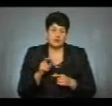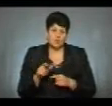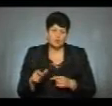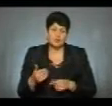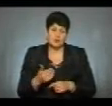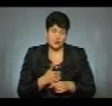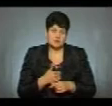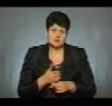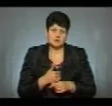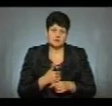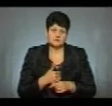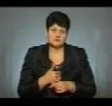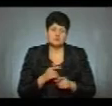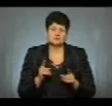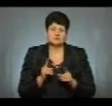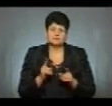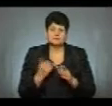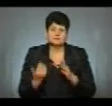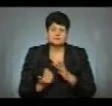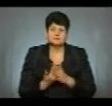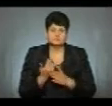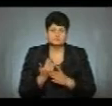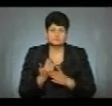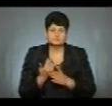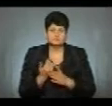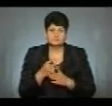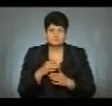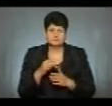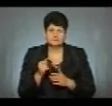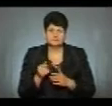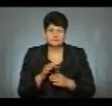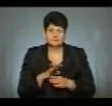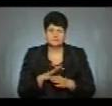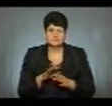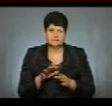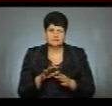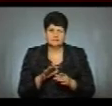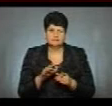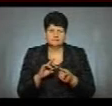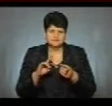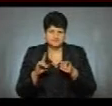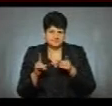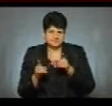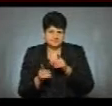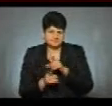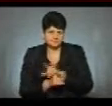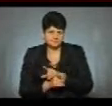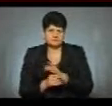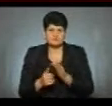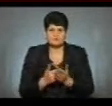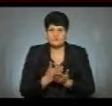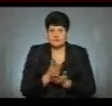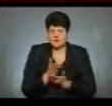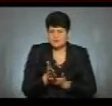хотіли чогось нового, хоча, знову ж таки, не відбулась якась переорієнтація на